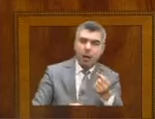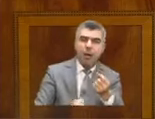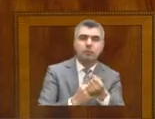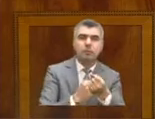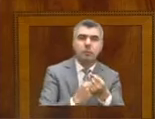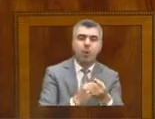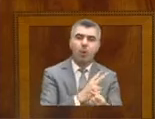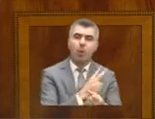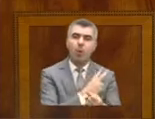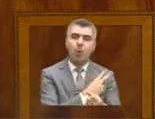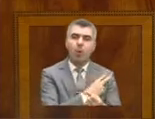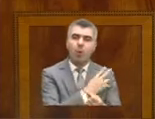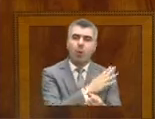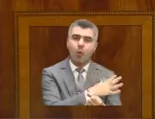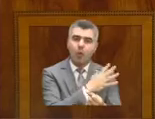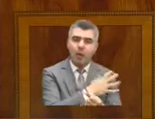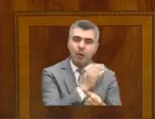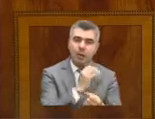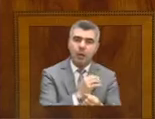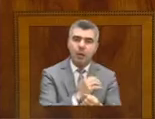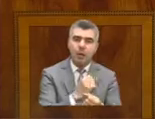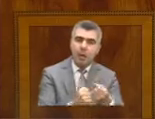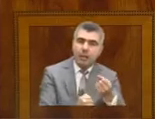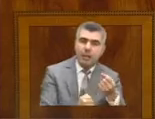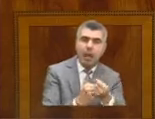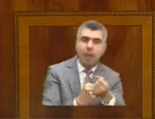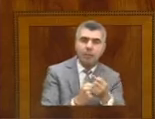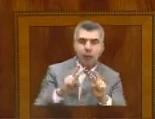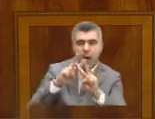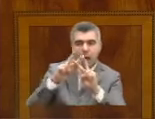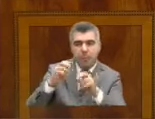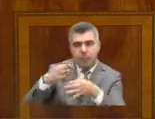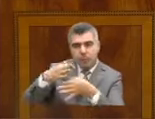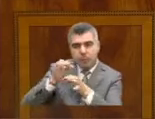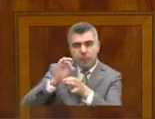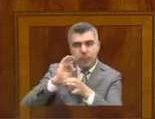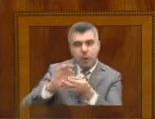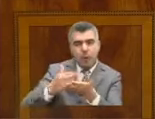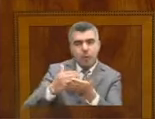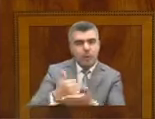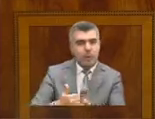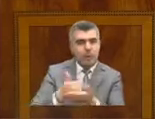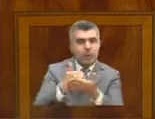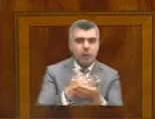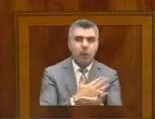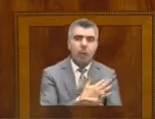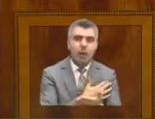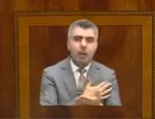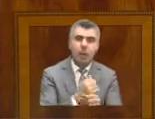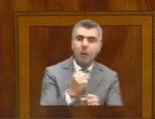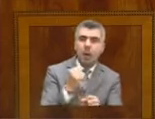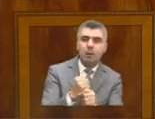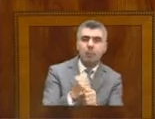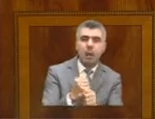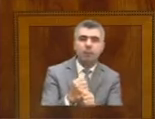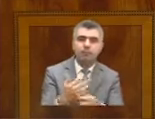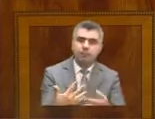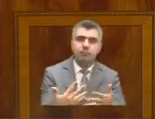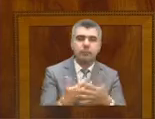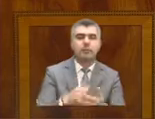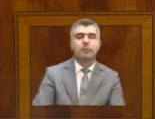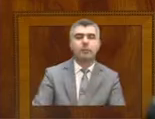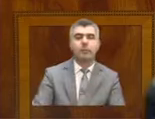مواردها البشرية وملائمة البحث العلمي مع الأولويات الوطنية ومتطلبات سوق الشغل. وقد خصصت